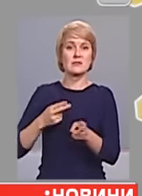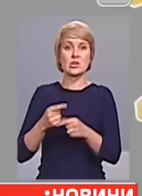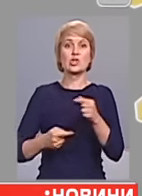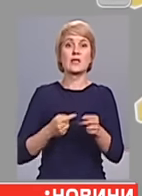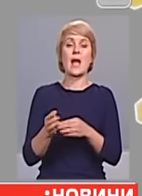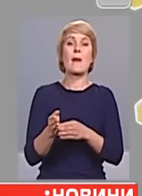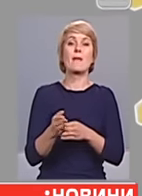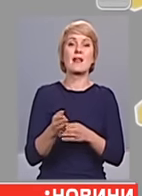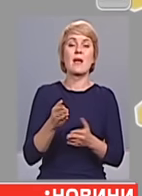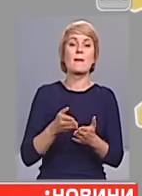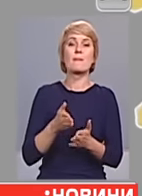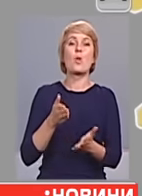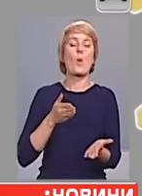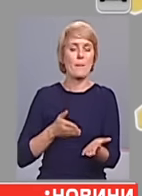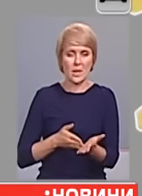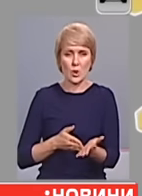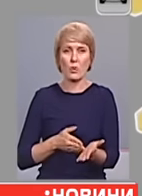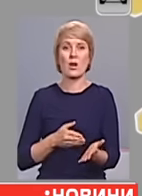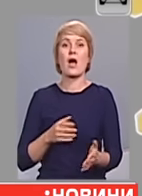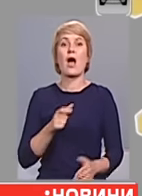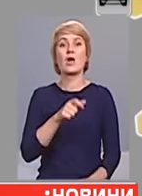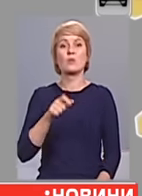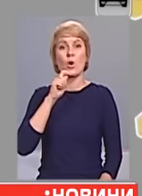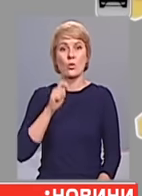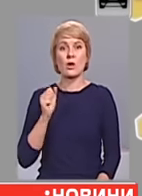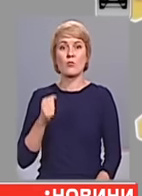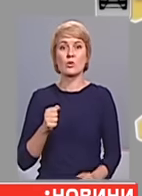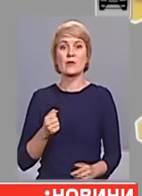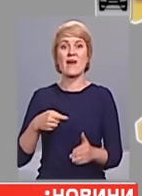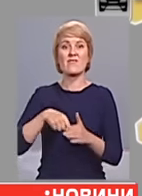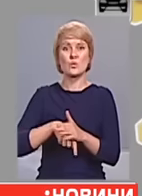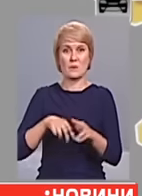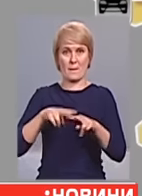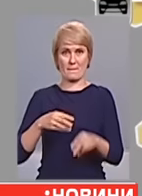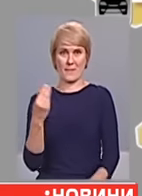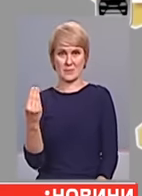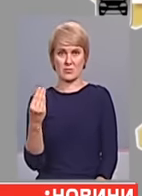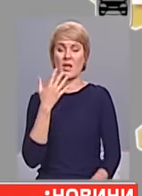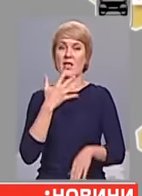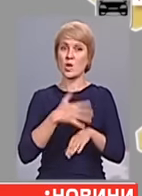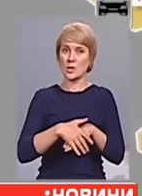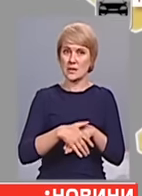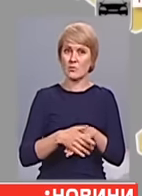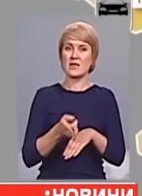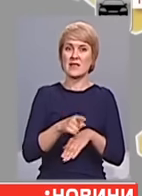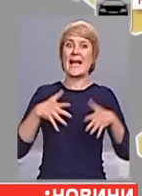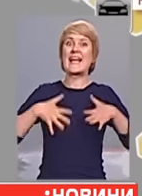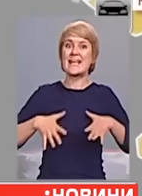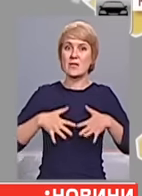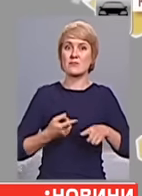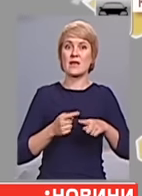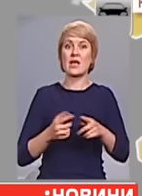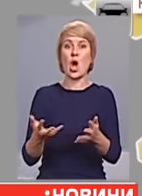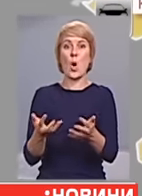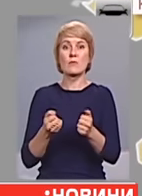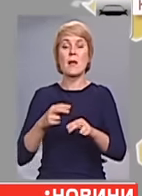Вадим, Новоолексіївка. Громадяни України можуть перетинати кордон за внутрішнім паспортом. Іноземці ж, зокрема й кримці, які отримали